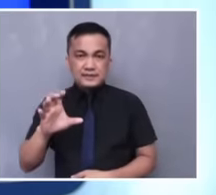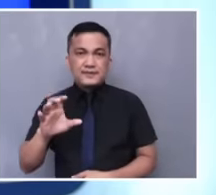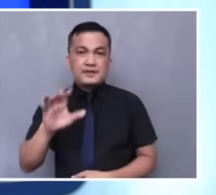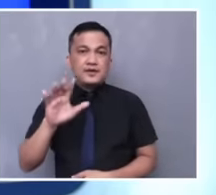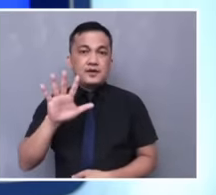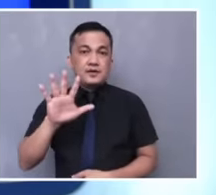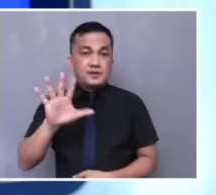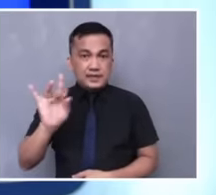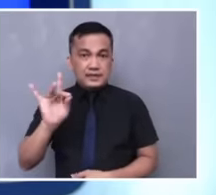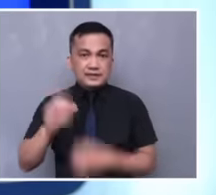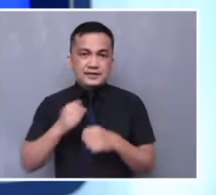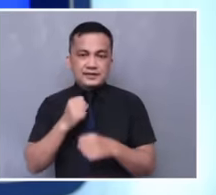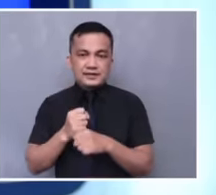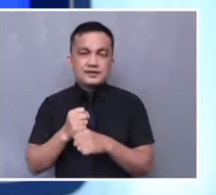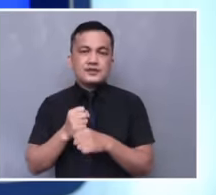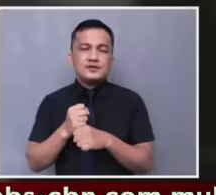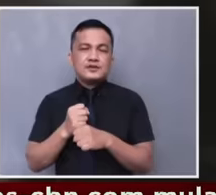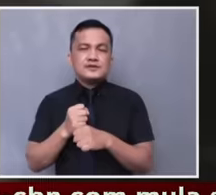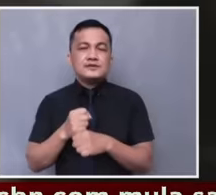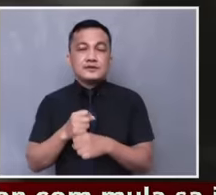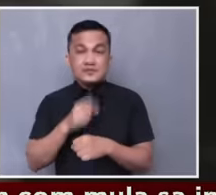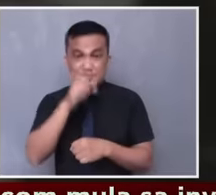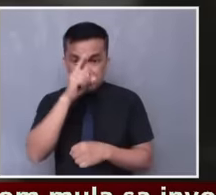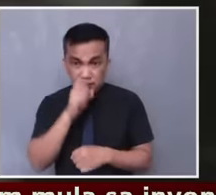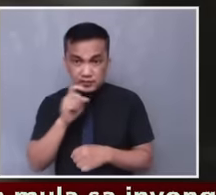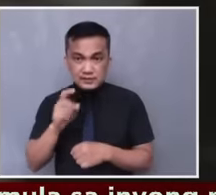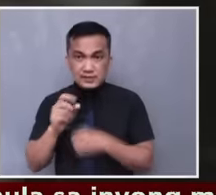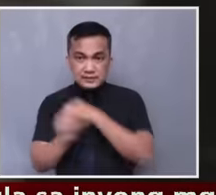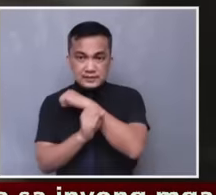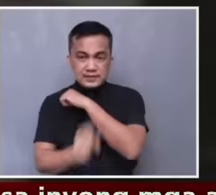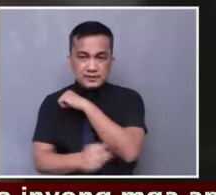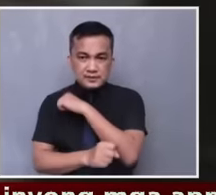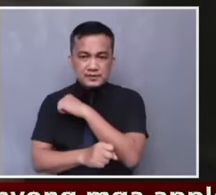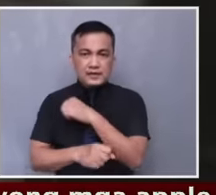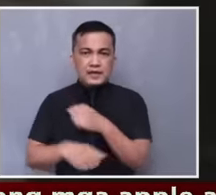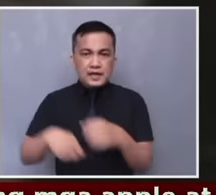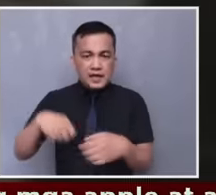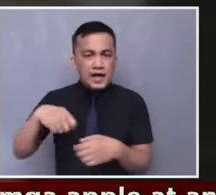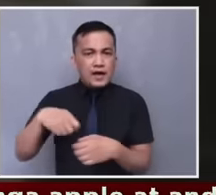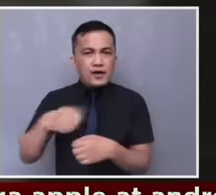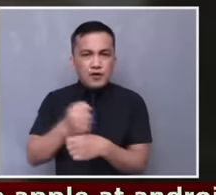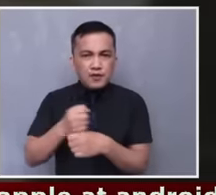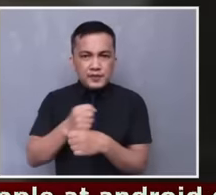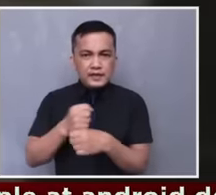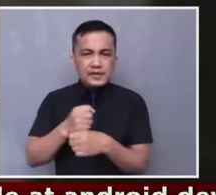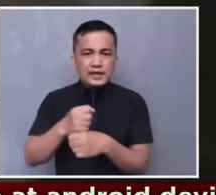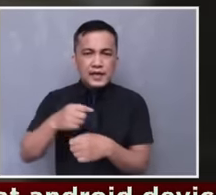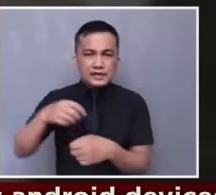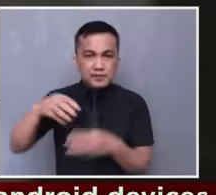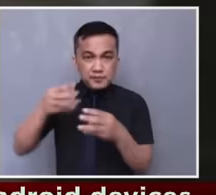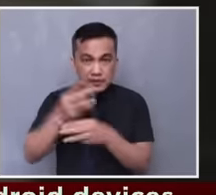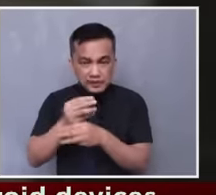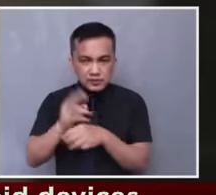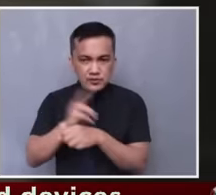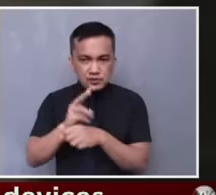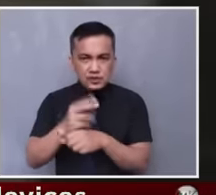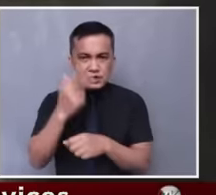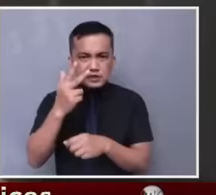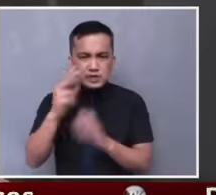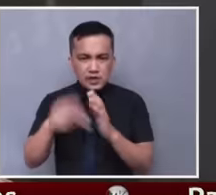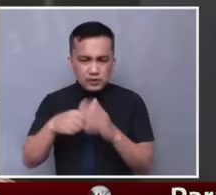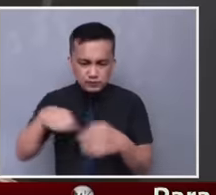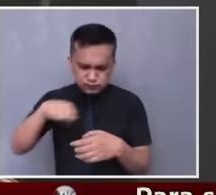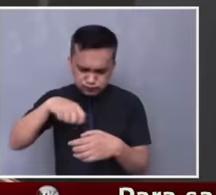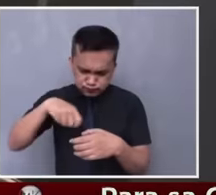158 kaarawan. Sa Tarang ng Samar, gamit po ang kape at creamer. 3 oras nilikha ni bayan patroller Mark Noel Daras ang